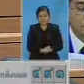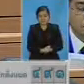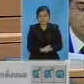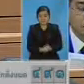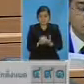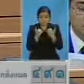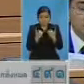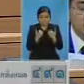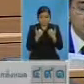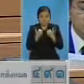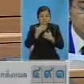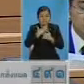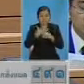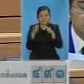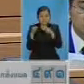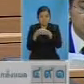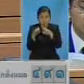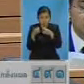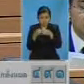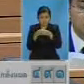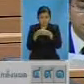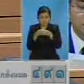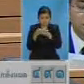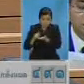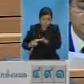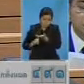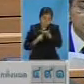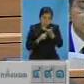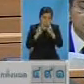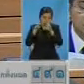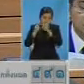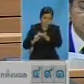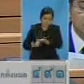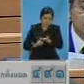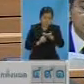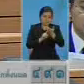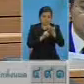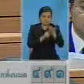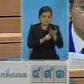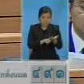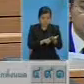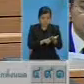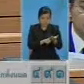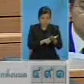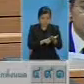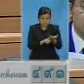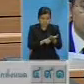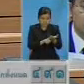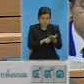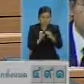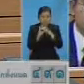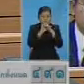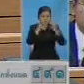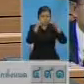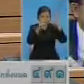วันนี้ผมเองและคณะได้ยื่นยติต่อสภาเพื่อให้มีการพิจารณาเรื่องยางพา